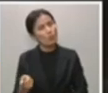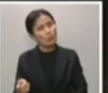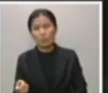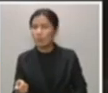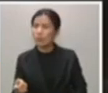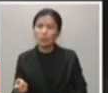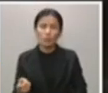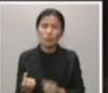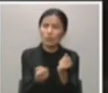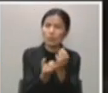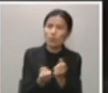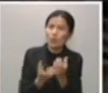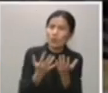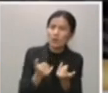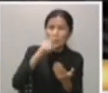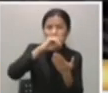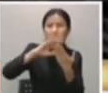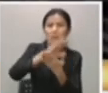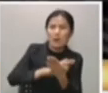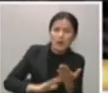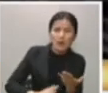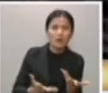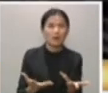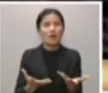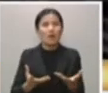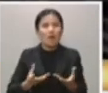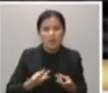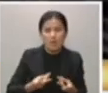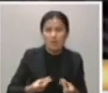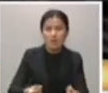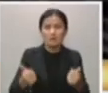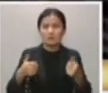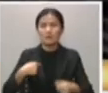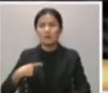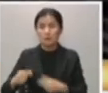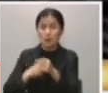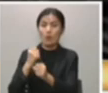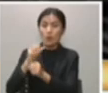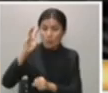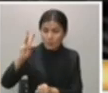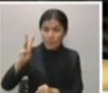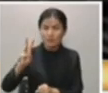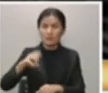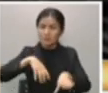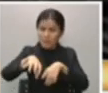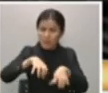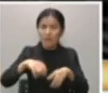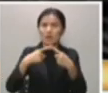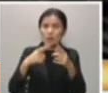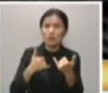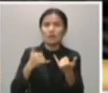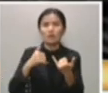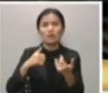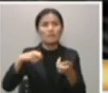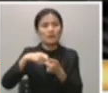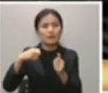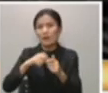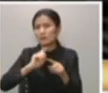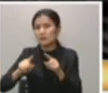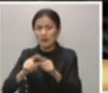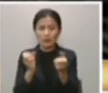กันมาล่มสลายอย่างหมดสิ้นท่านทราบหรือไม่ครับว่าด้วยความสามารถของ